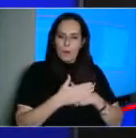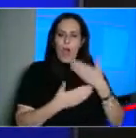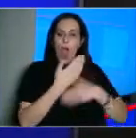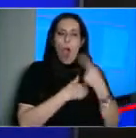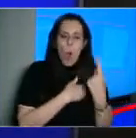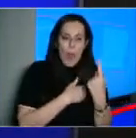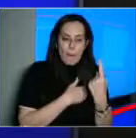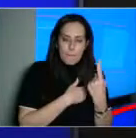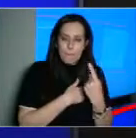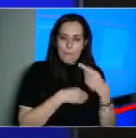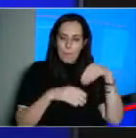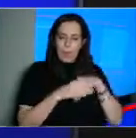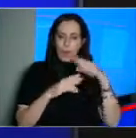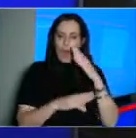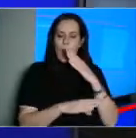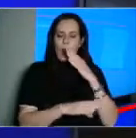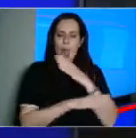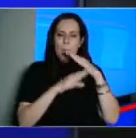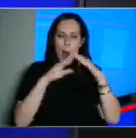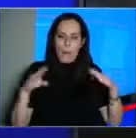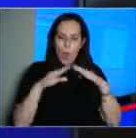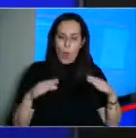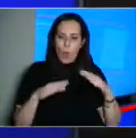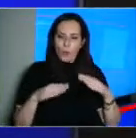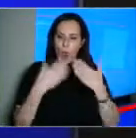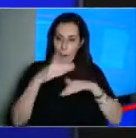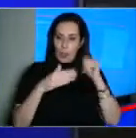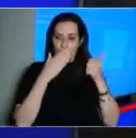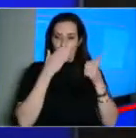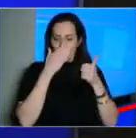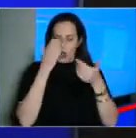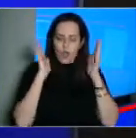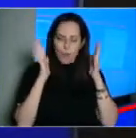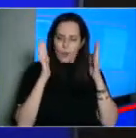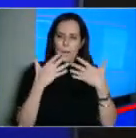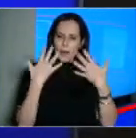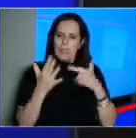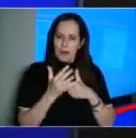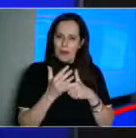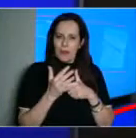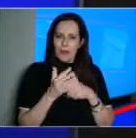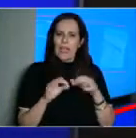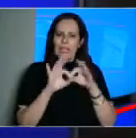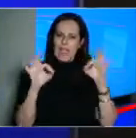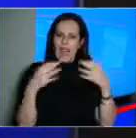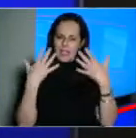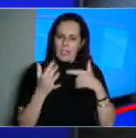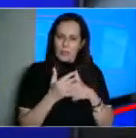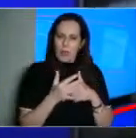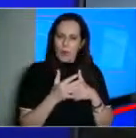העולים במעברות העולים. הפרק הראשון, תוהו ובוהו, מספר את תחילת הסיפור,